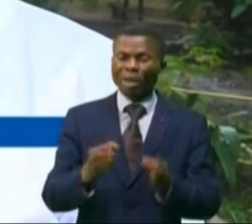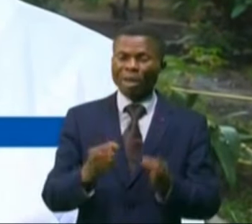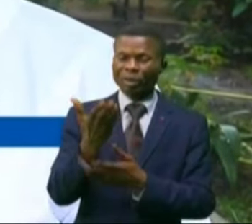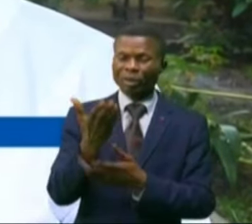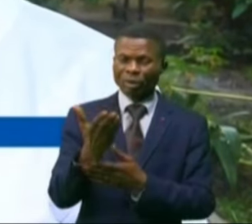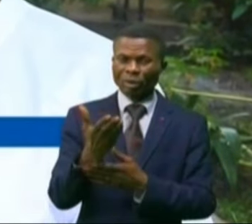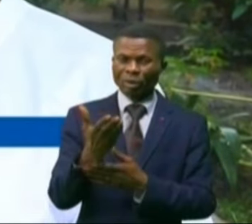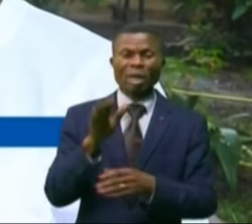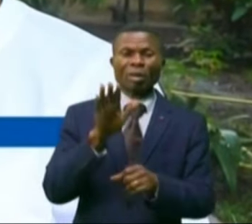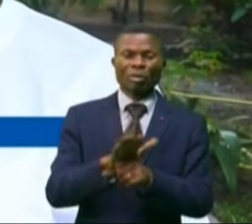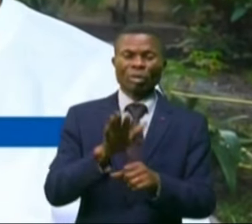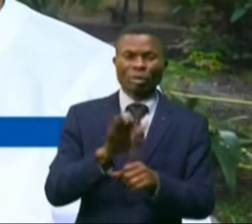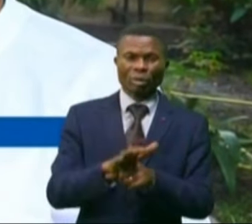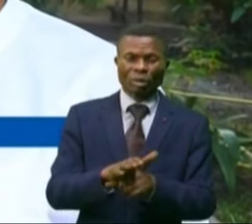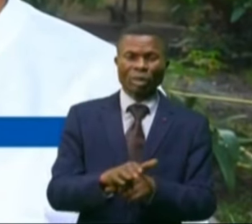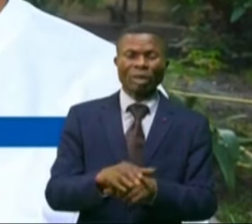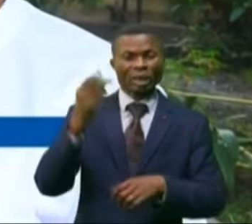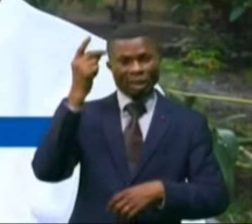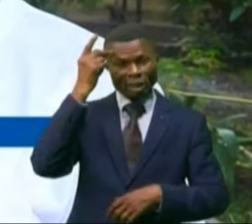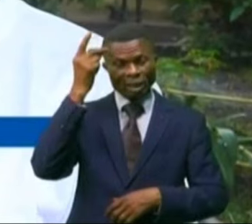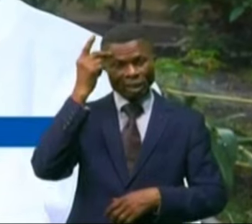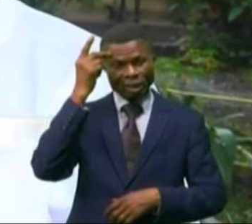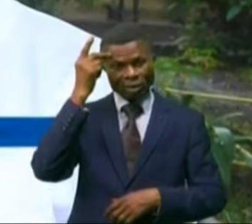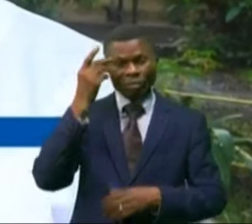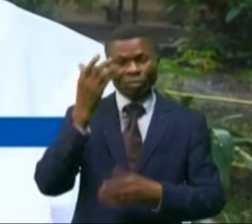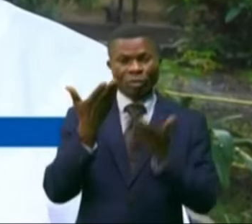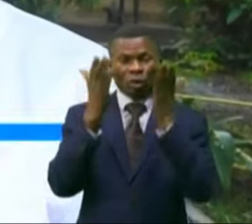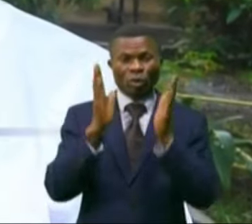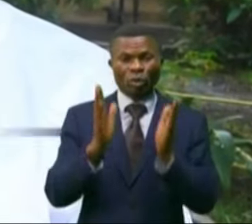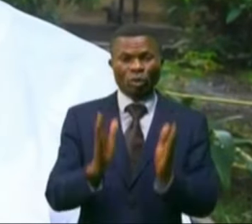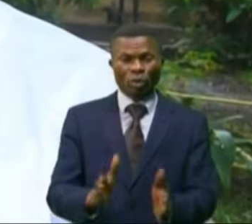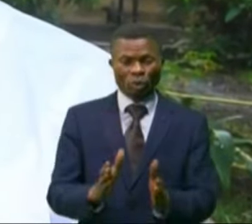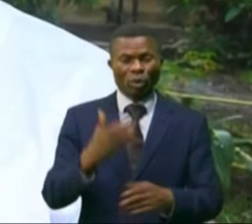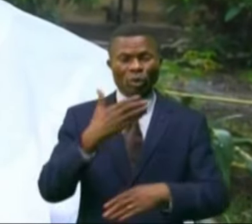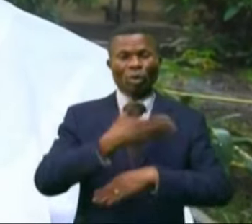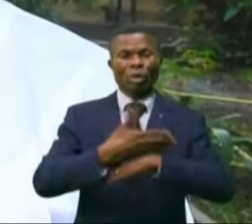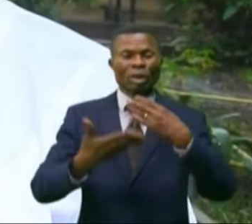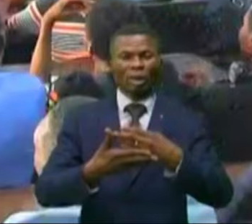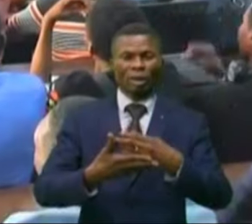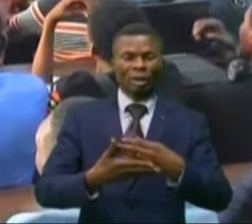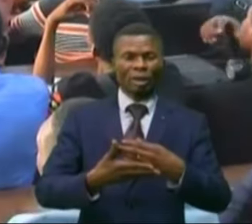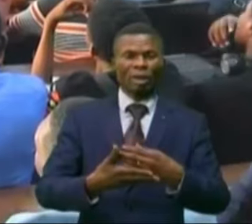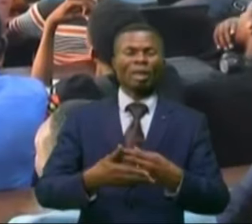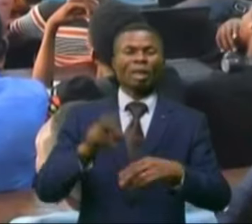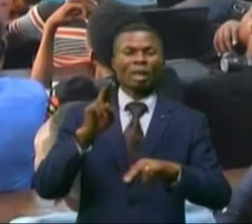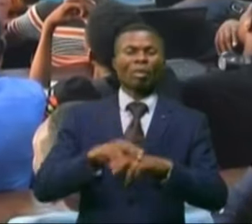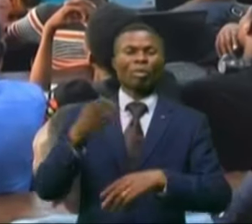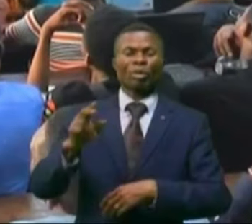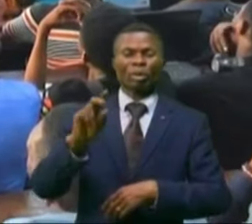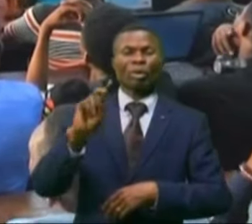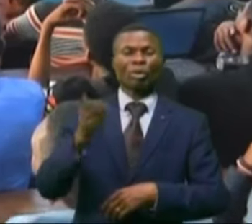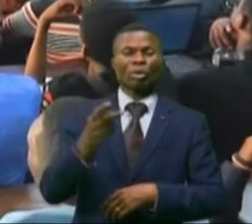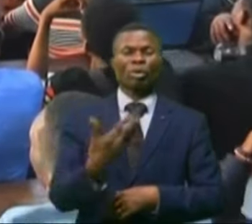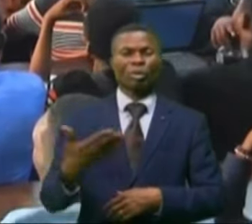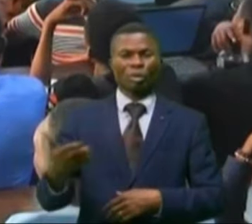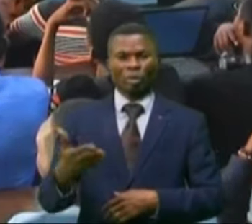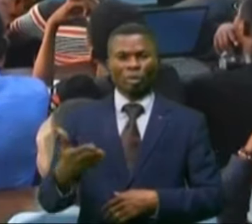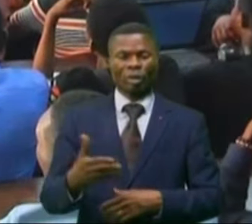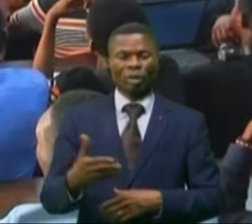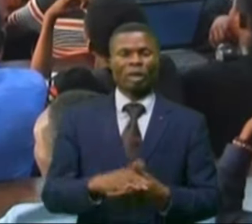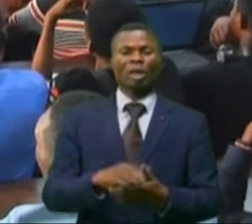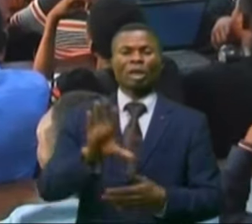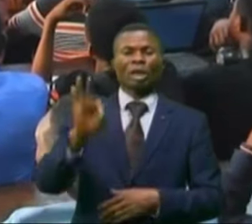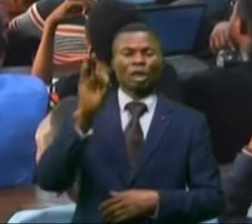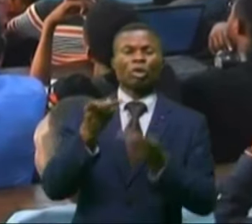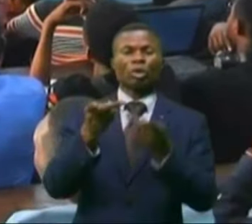la majorité ici à Kinshasa, des étudiants en architecture, sont ici à l'ISAU. La deuxième des choses, nous avons choisi l'ISAU